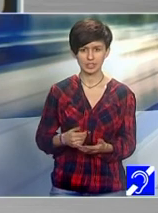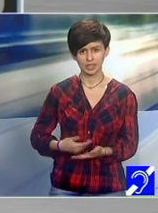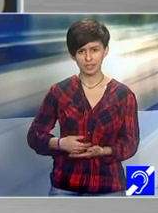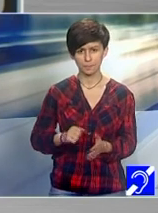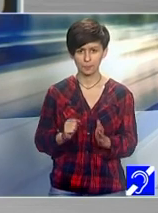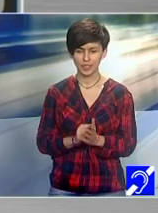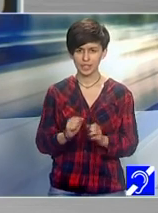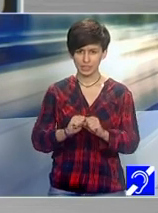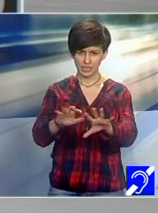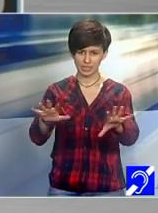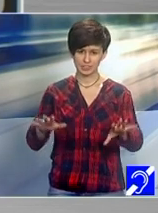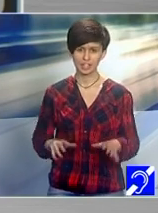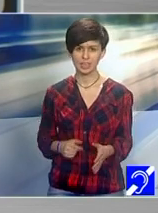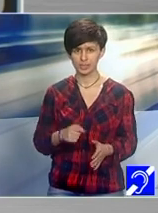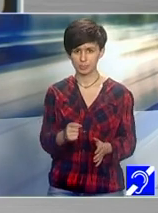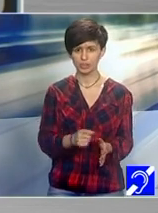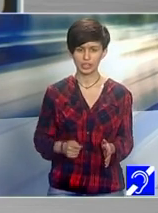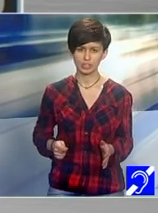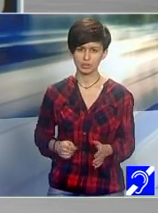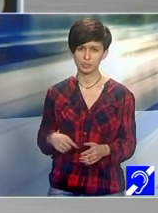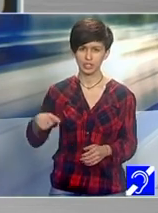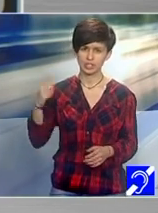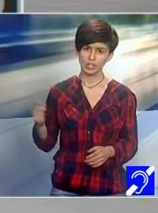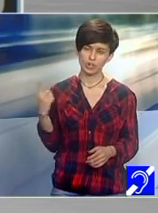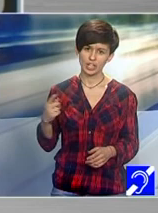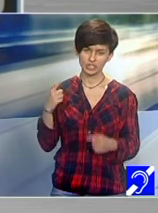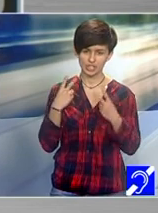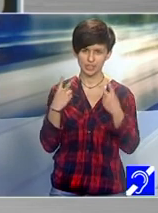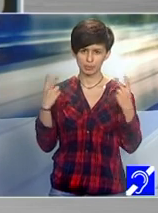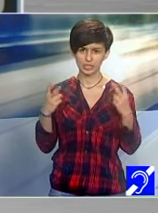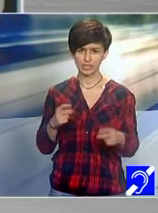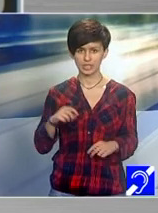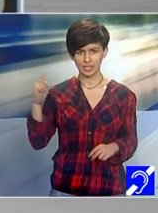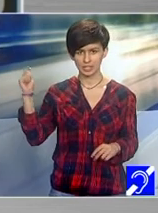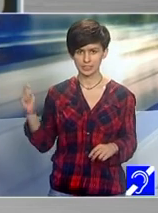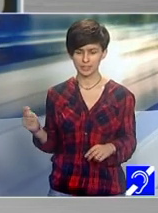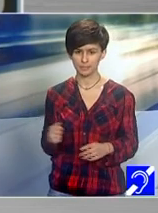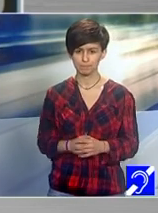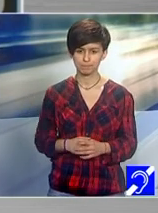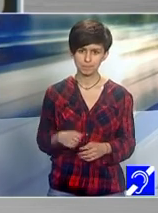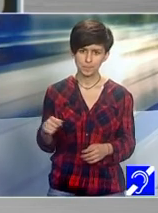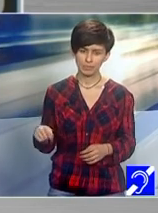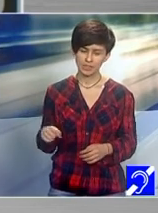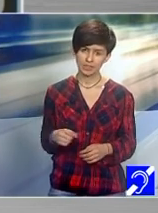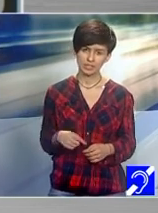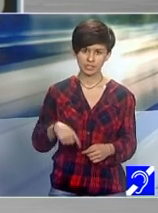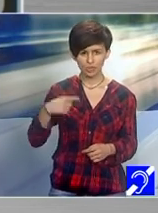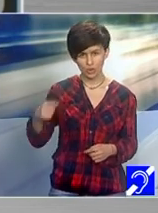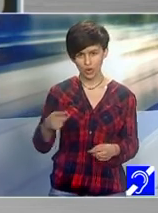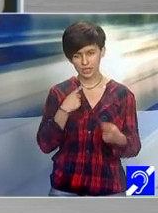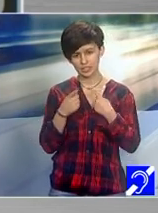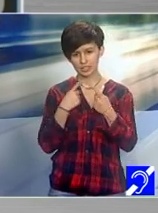prin orașele importante ale țării. Însă, v-am spus, aici este o altă zonă de discuție